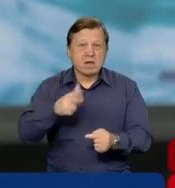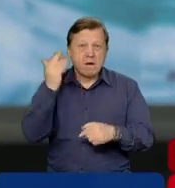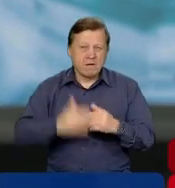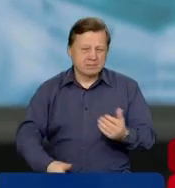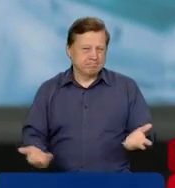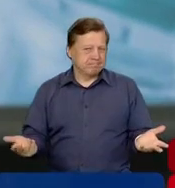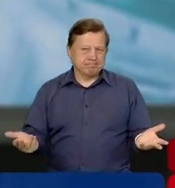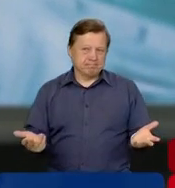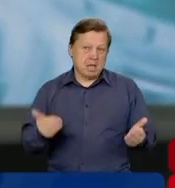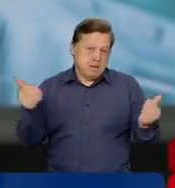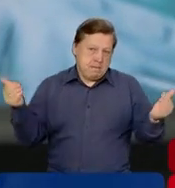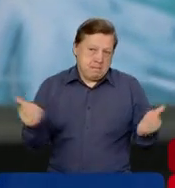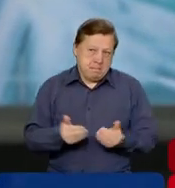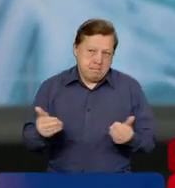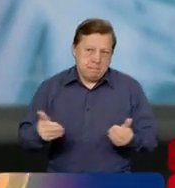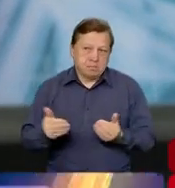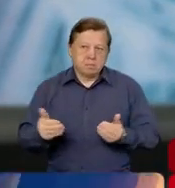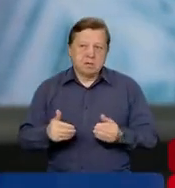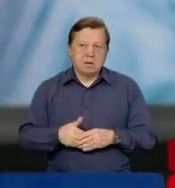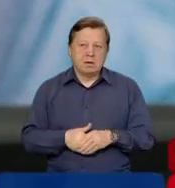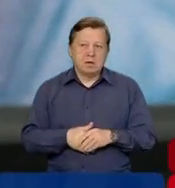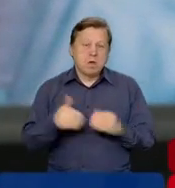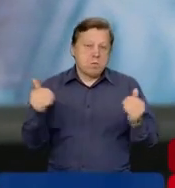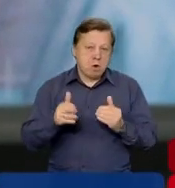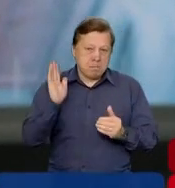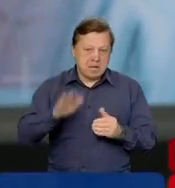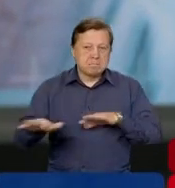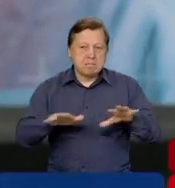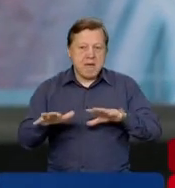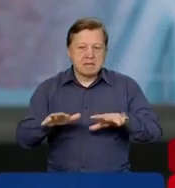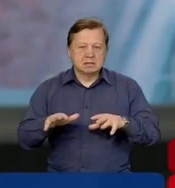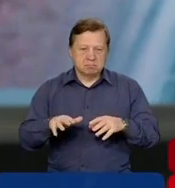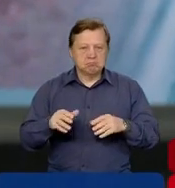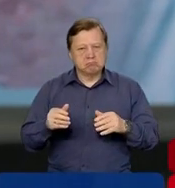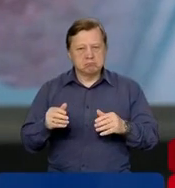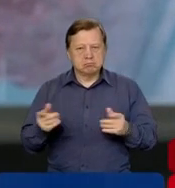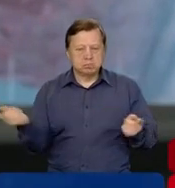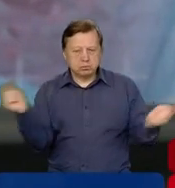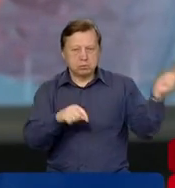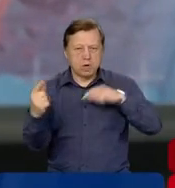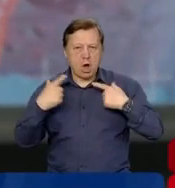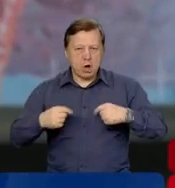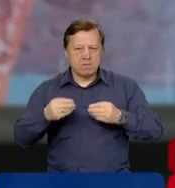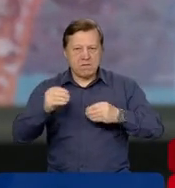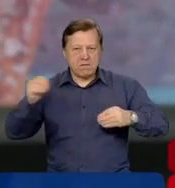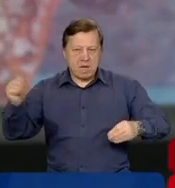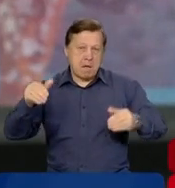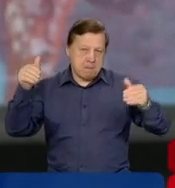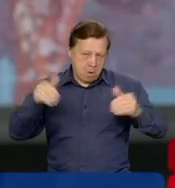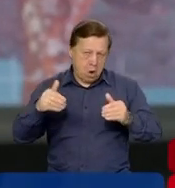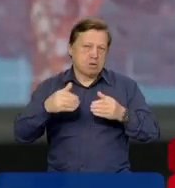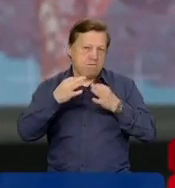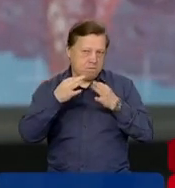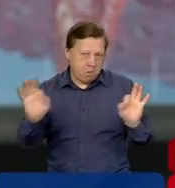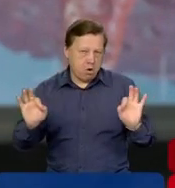bardzo możliwe, że te mniejsze zgromadzenia będą dopuszczalne. Bardzo możliwe, że większość osób będzie